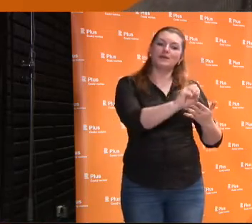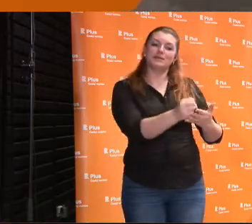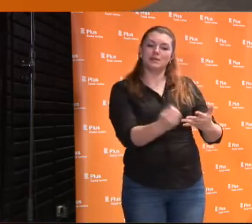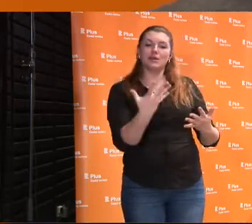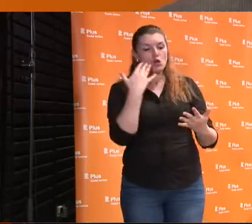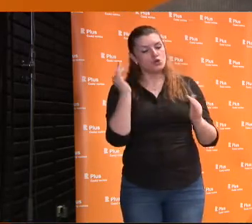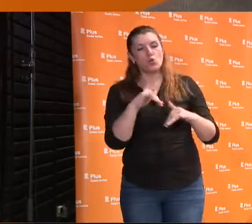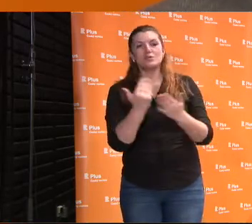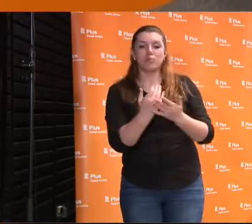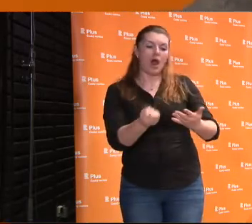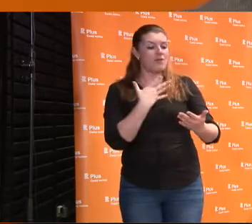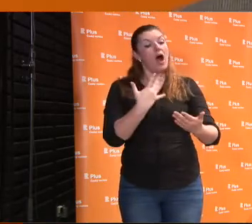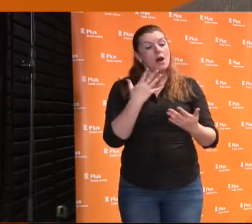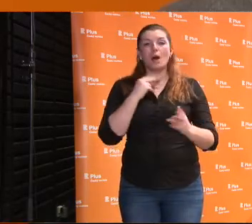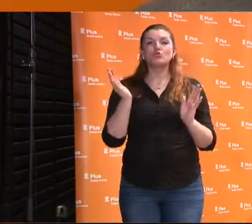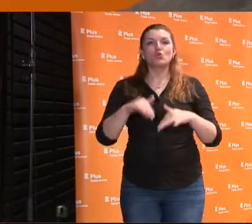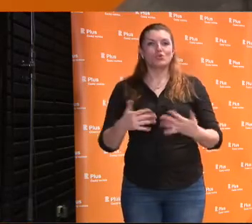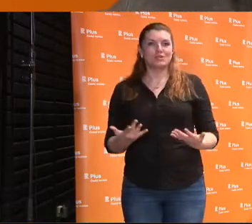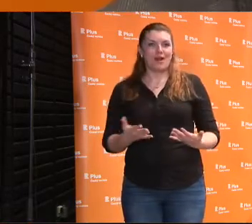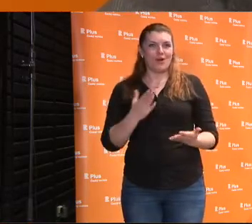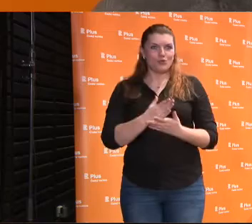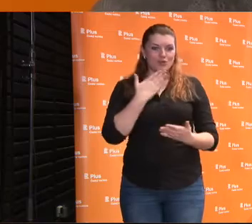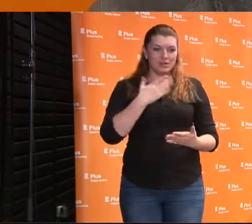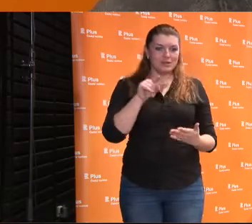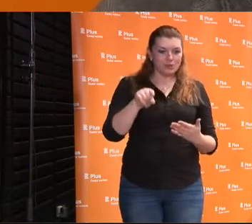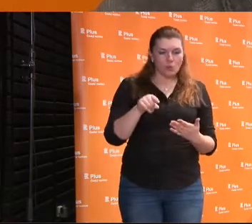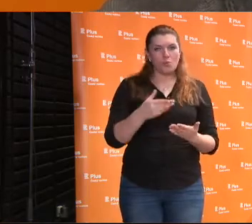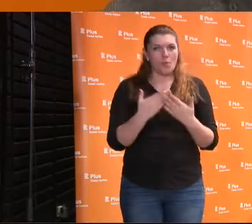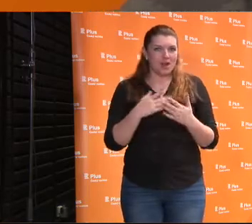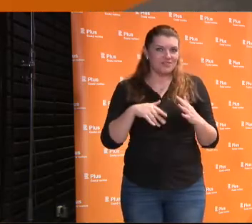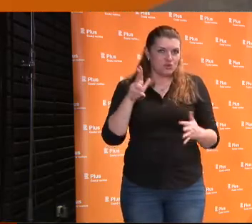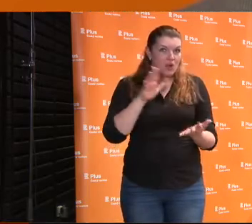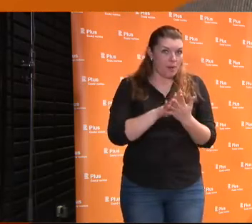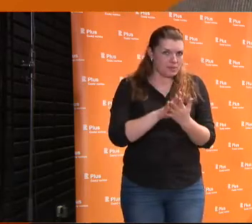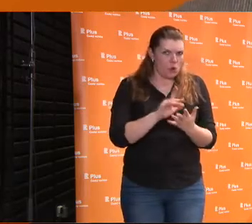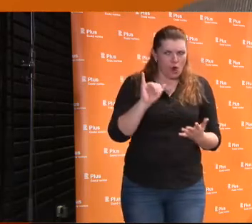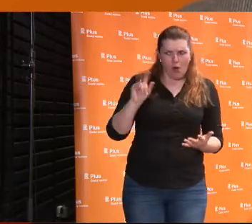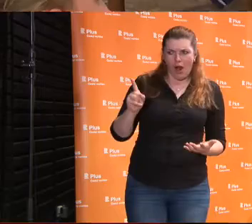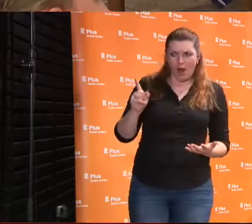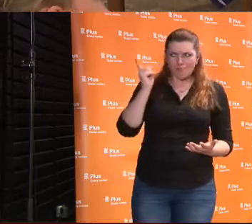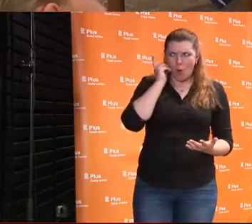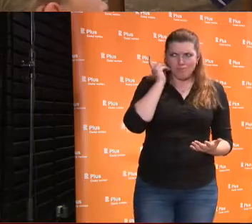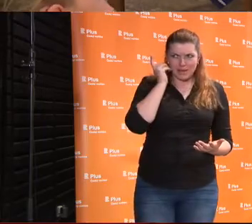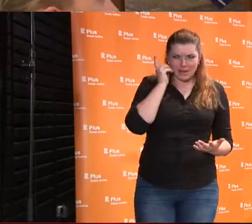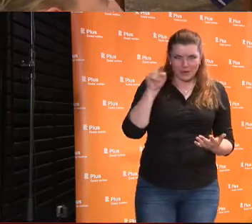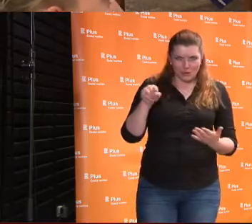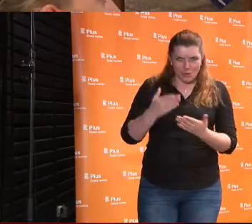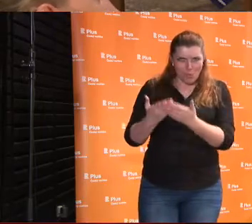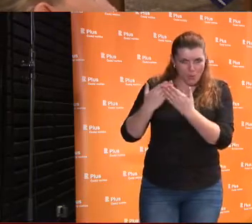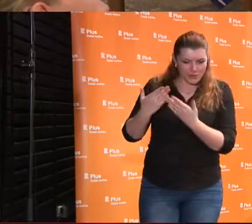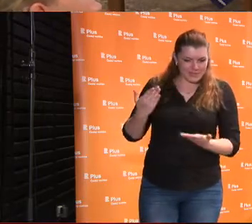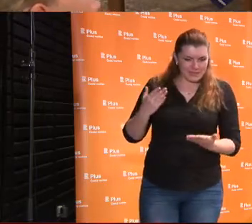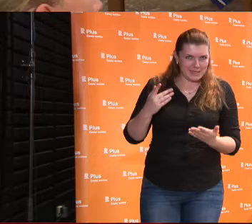zpráv a podobně, takže tam je evidentní, že vlastně nám to zvýší nějak kapacitu. No ale pardon, ale ten mobilní telefon je vaším nějakým pomocníkem, to není tak,